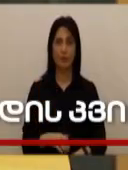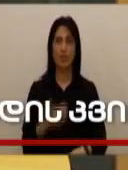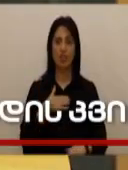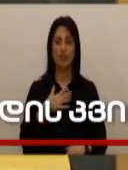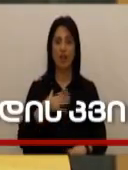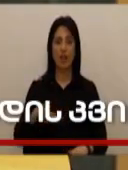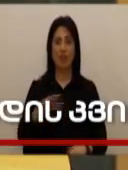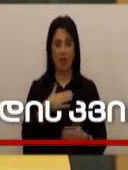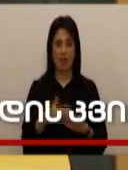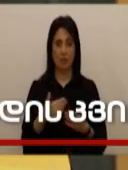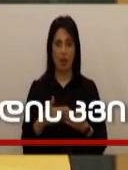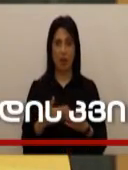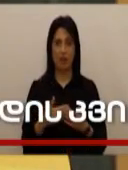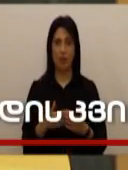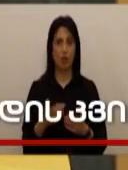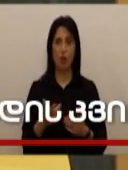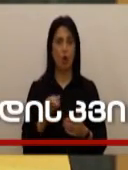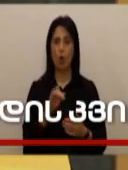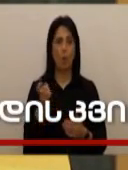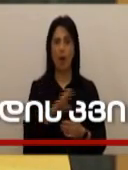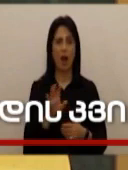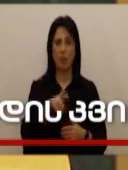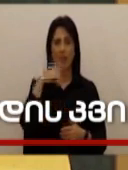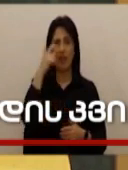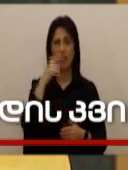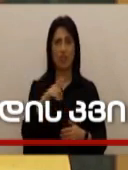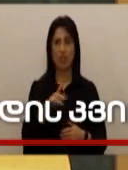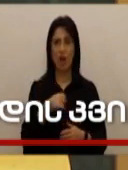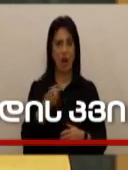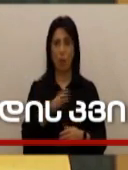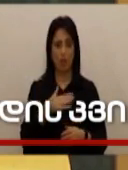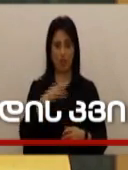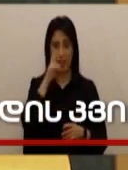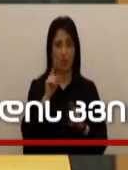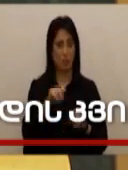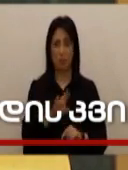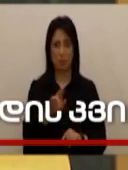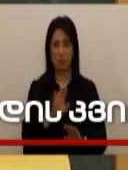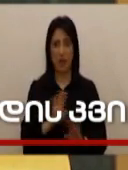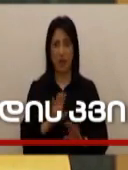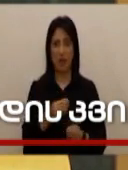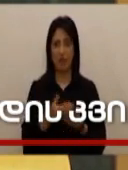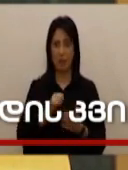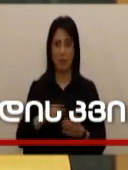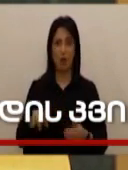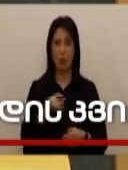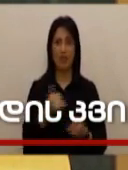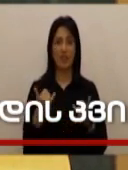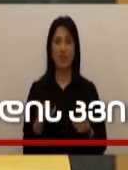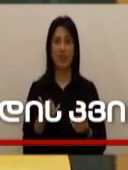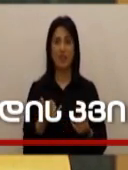ჩვენს ქვეყანას მაგალითად, რომ არ მოსულიყო ბატონი ივანიშვილი და რომ არ მოსულიყო ჩვენი ხელისუფლება, ჩვენ ზურბასი მეგობრები,